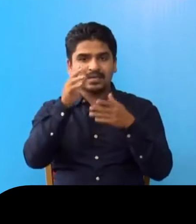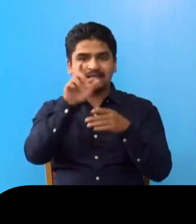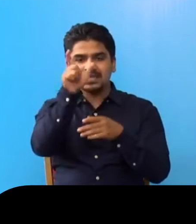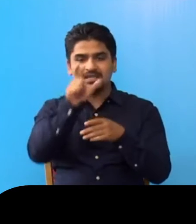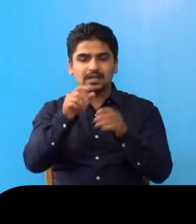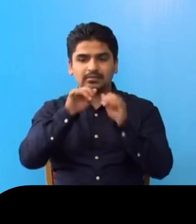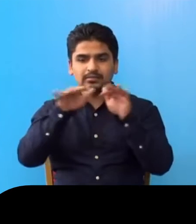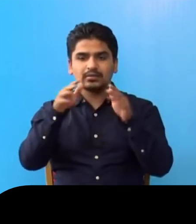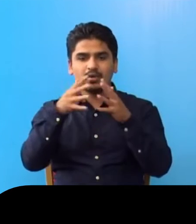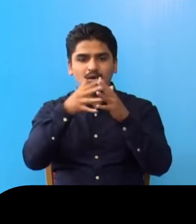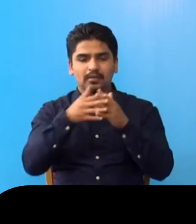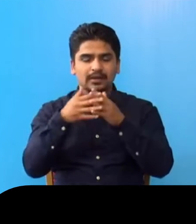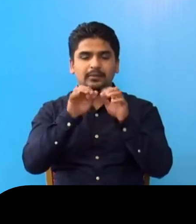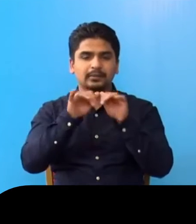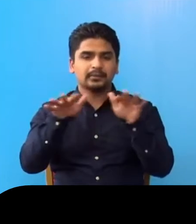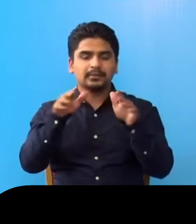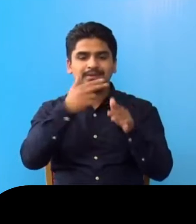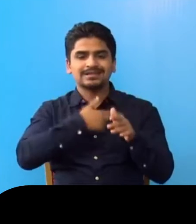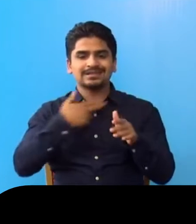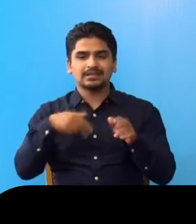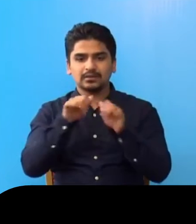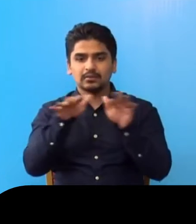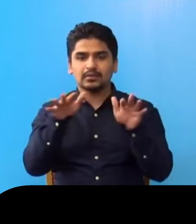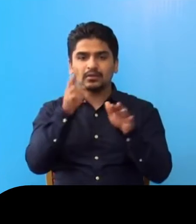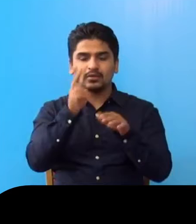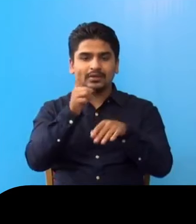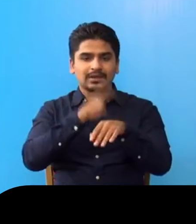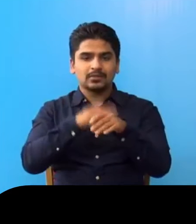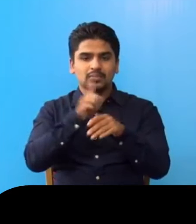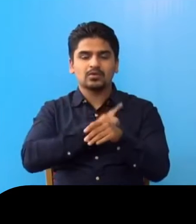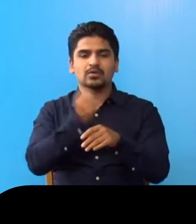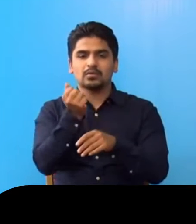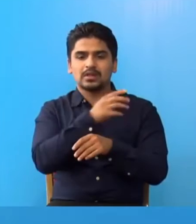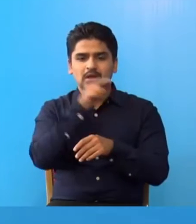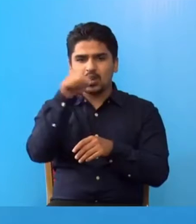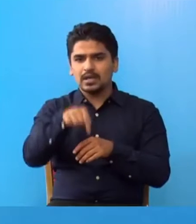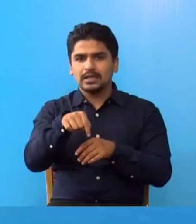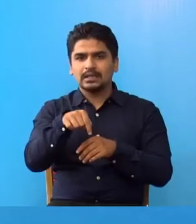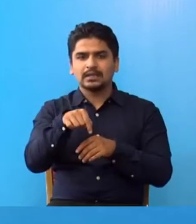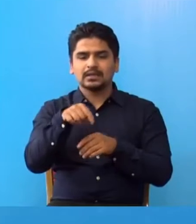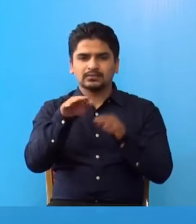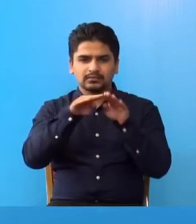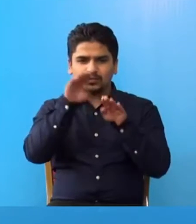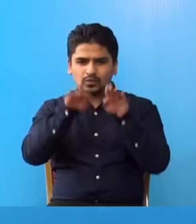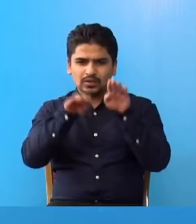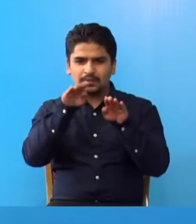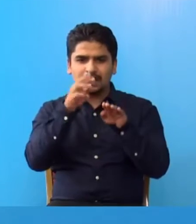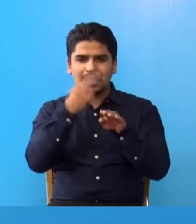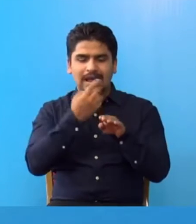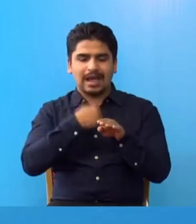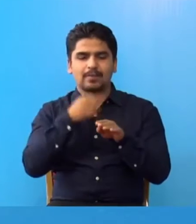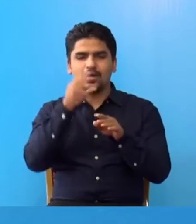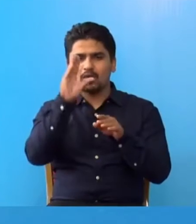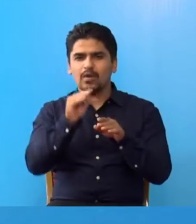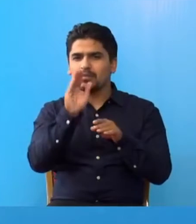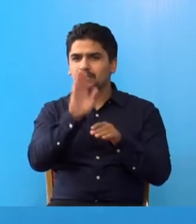फैलियो अमेरिकामा फैलियो चीन मा फैलियो त्यों बेला को डर बन्दा अईलिये चाहिए तोलनात्मक प्रुपमा हमी मा कम